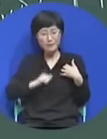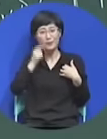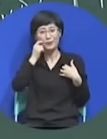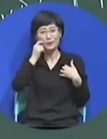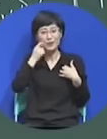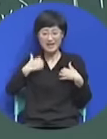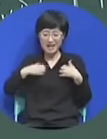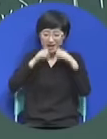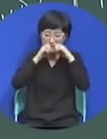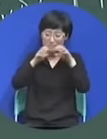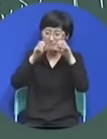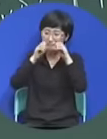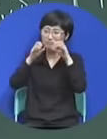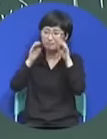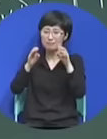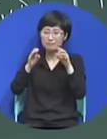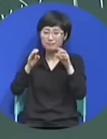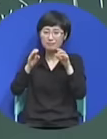돼요.